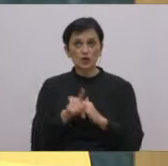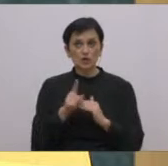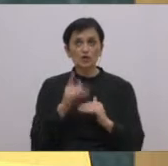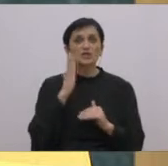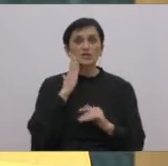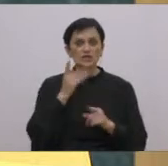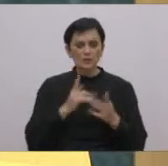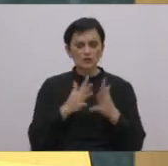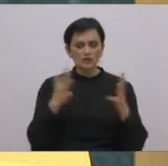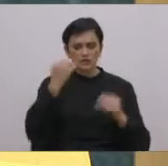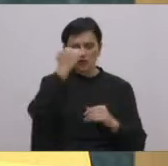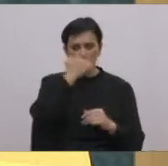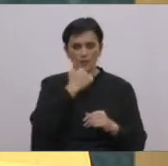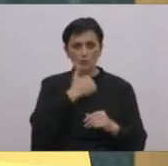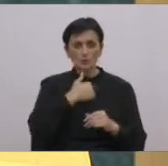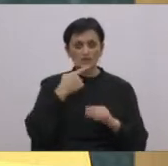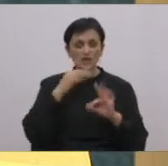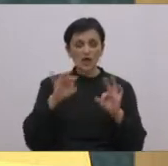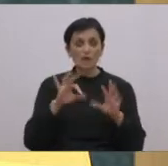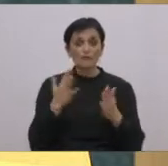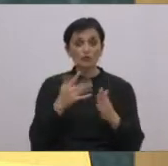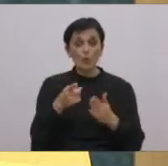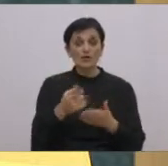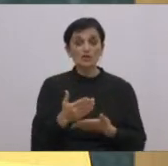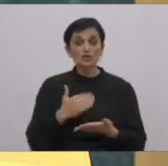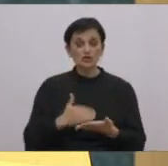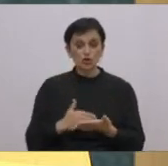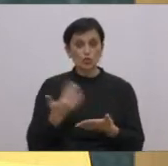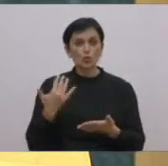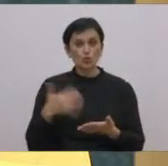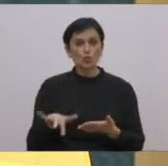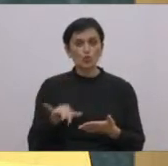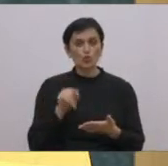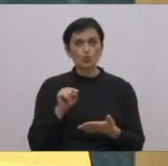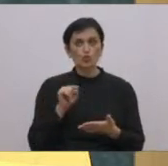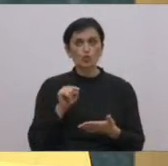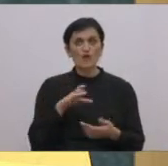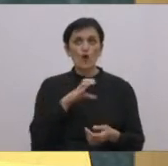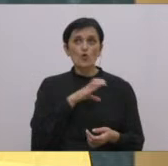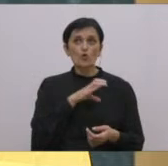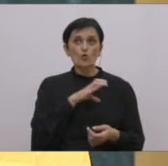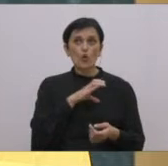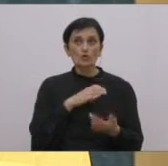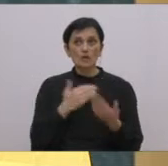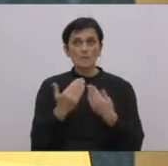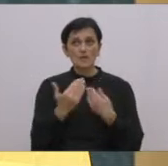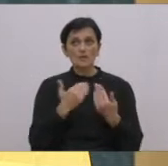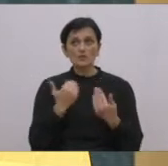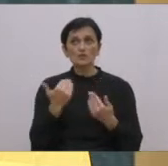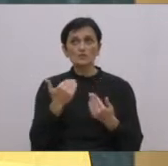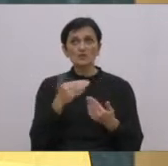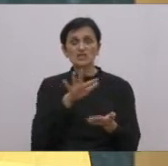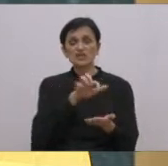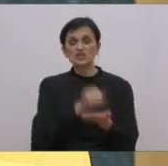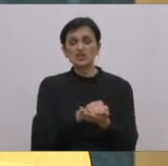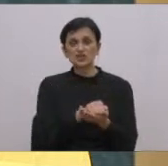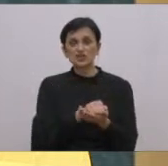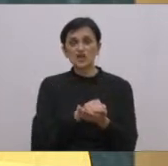ნამდვილად დიდი მადლობა მინდა გადაგიხადოთ, რომლის შედეგადაც უკვე ქონებასთან მიმართებაში მისი იჯარის